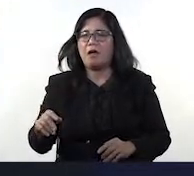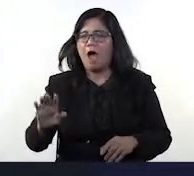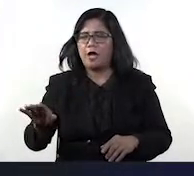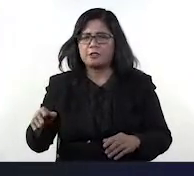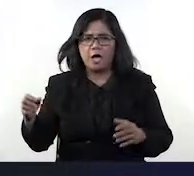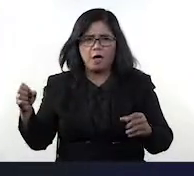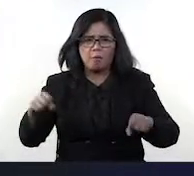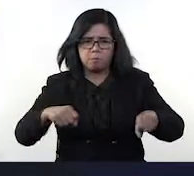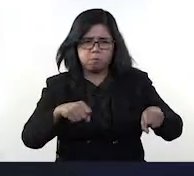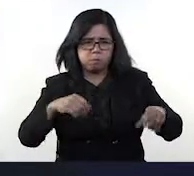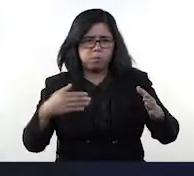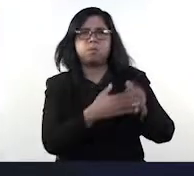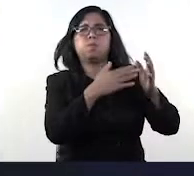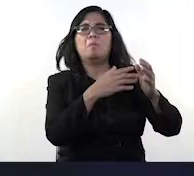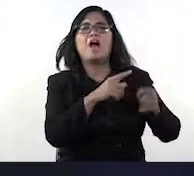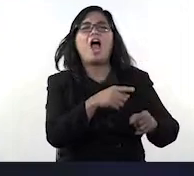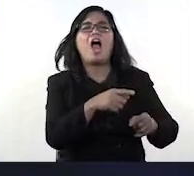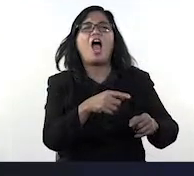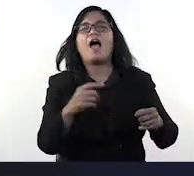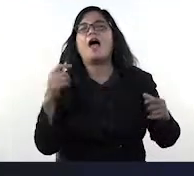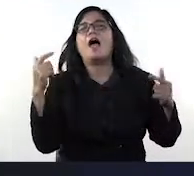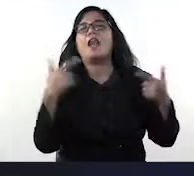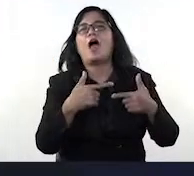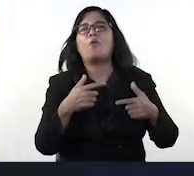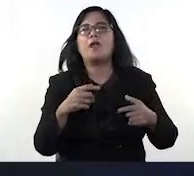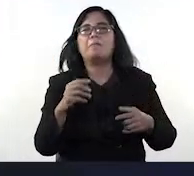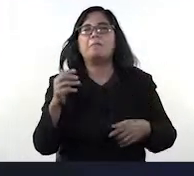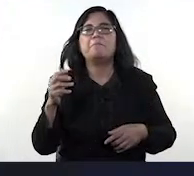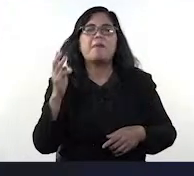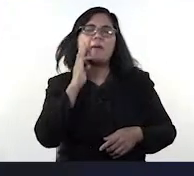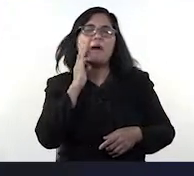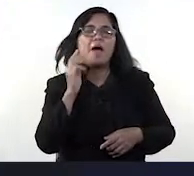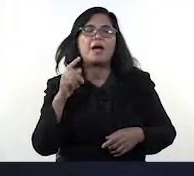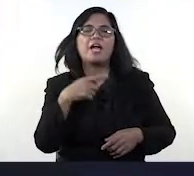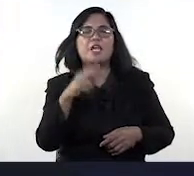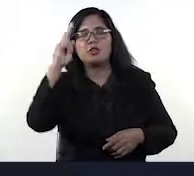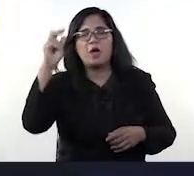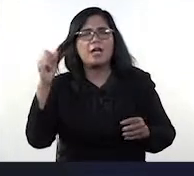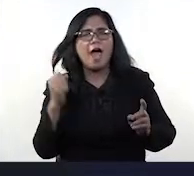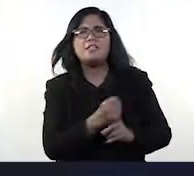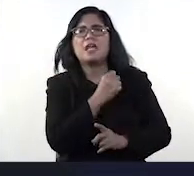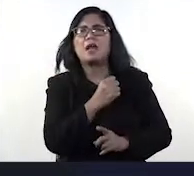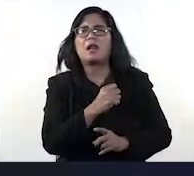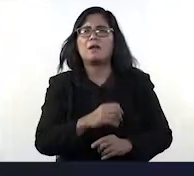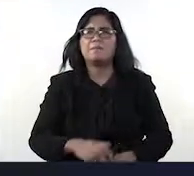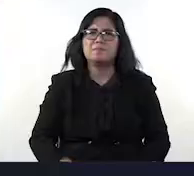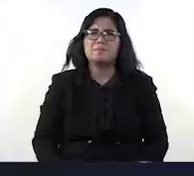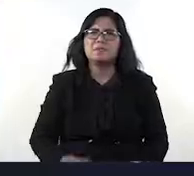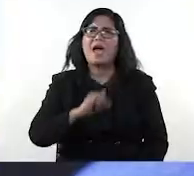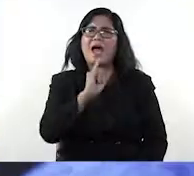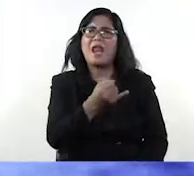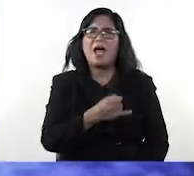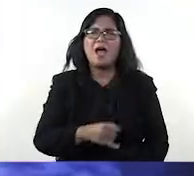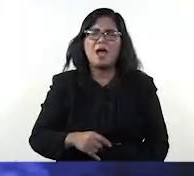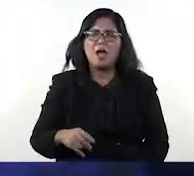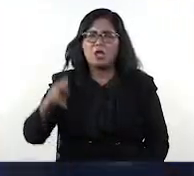motor tabrakan Ah kamu suka ngelawan Mami sih Makanya Subhana ajar Oh gitu hantu buat dia